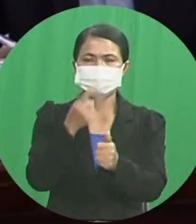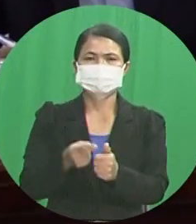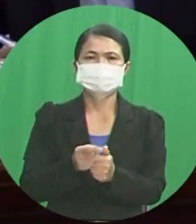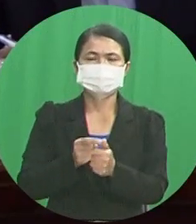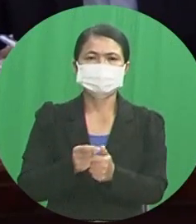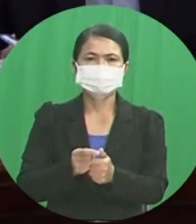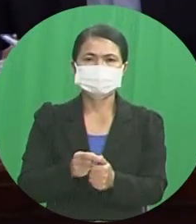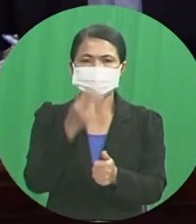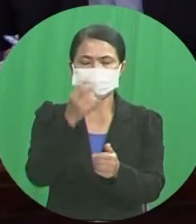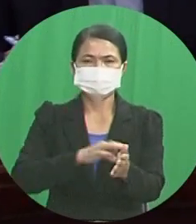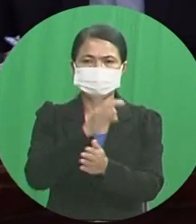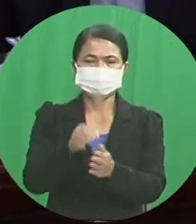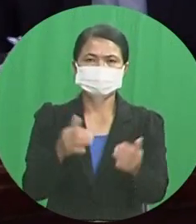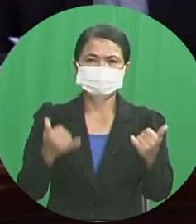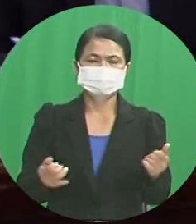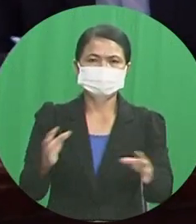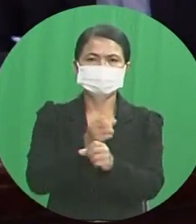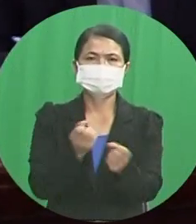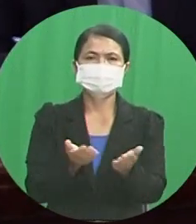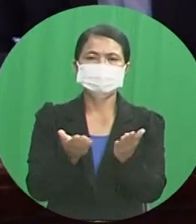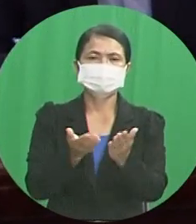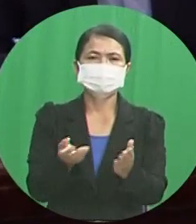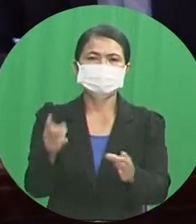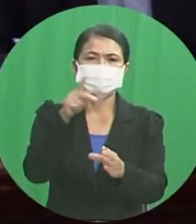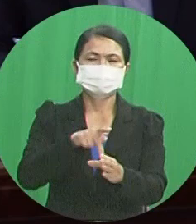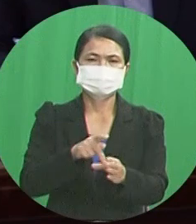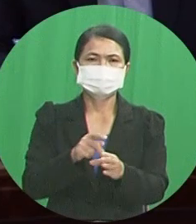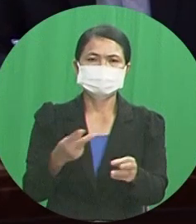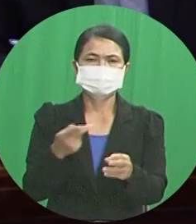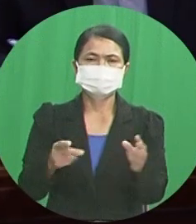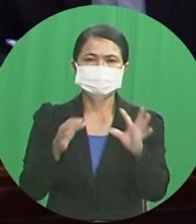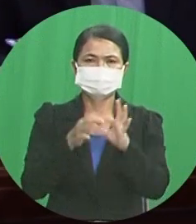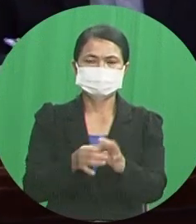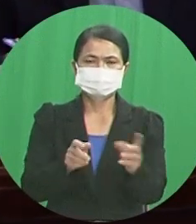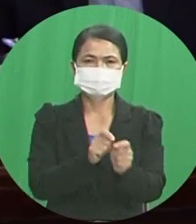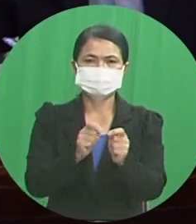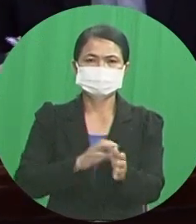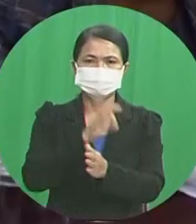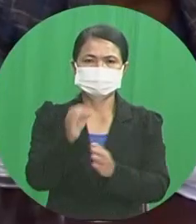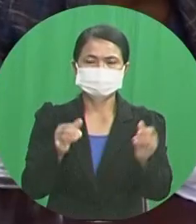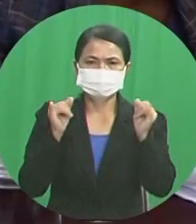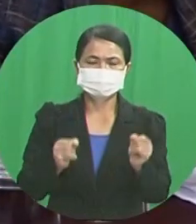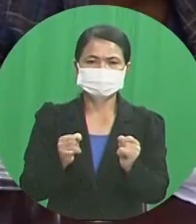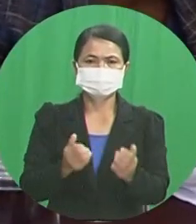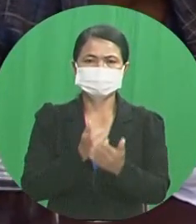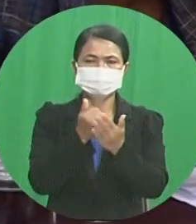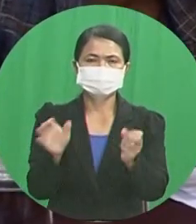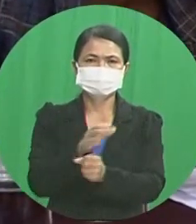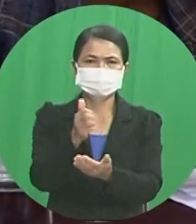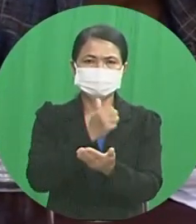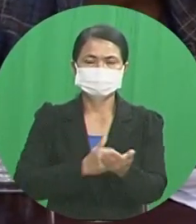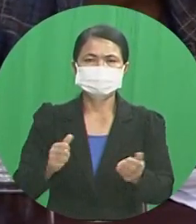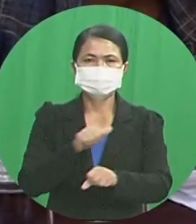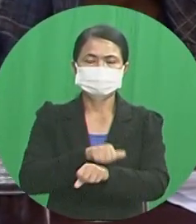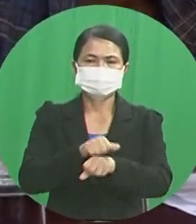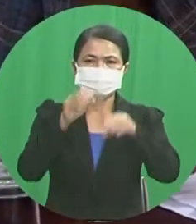សម្រាប់ចក្ខុវិស័យនេះបានទាមទារការចូលរួមពីគ្រប់ភាគីពាក់ព័ន្ធរួមទាំងវិស័យឯកជនដើម្បីជួយបំពេញតួនាទីលើ